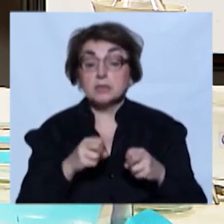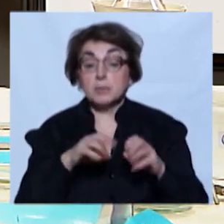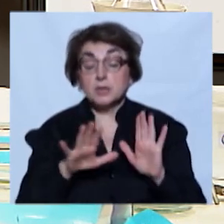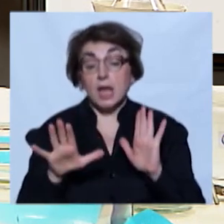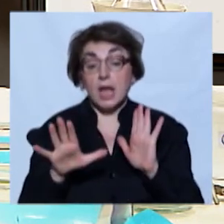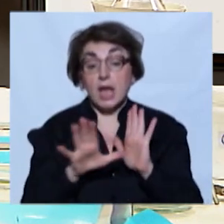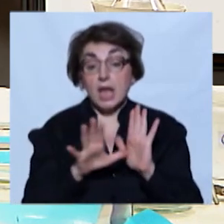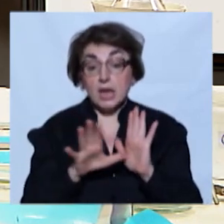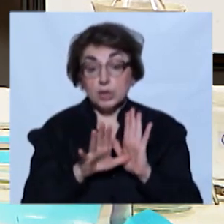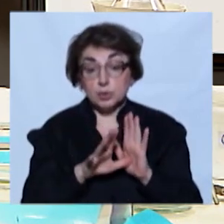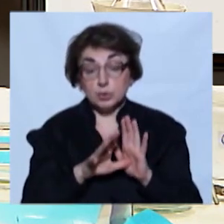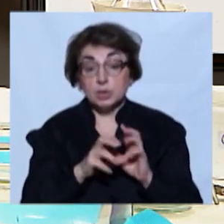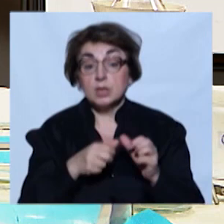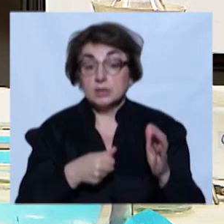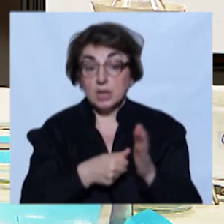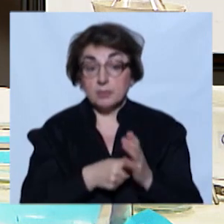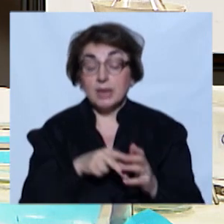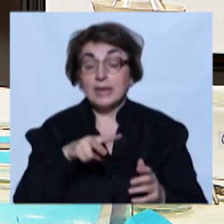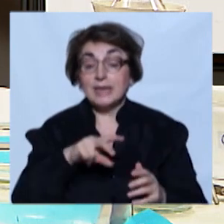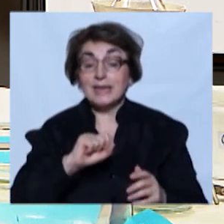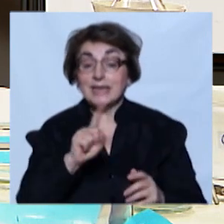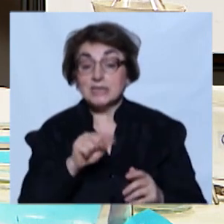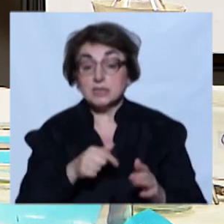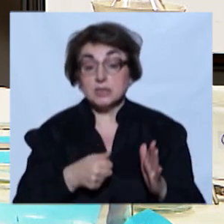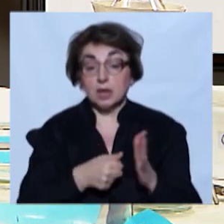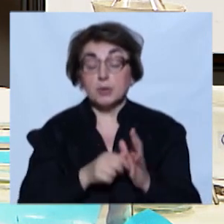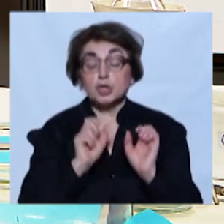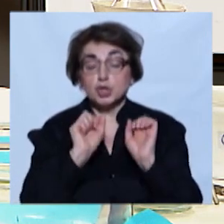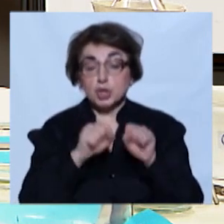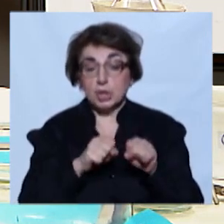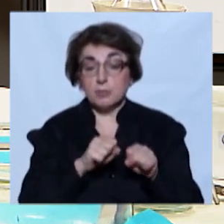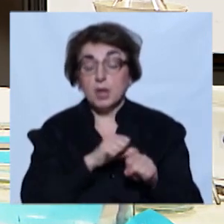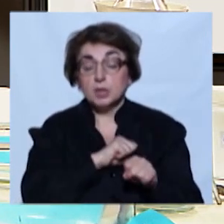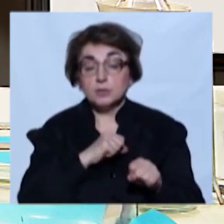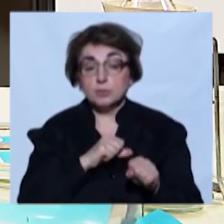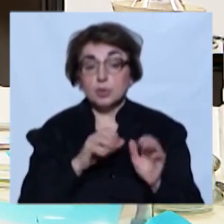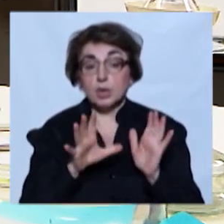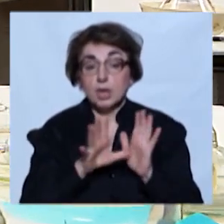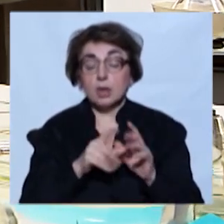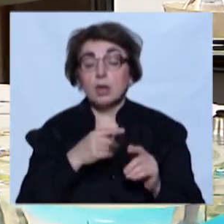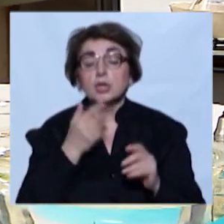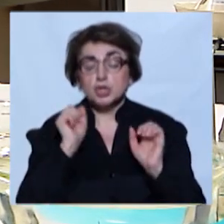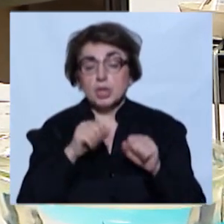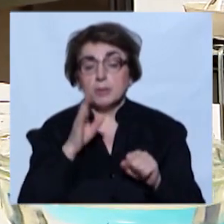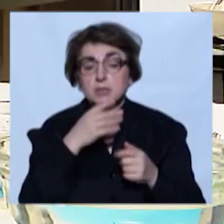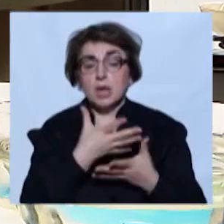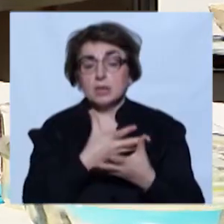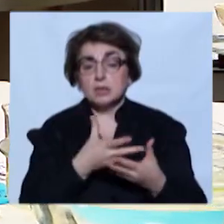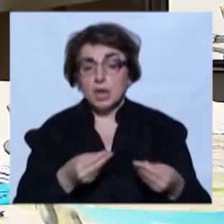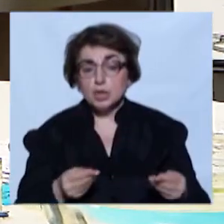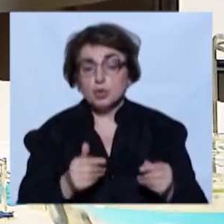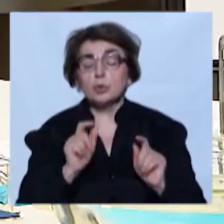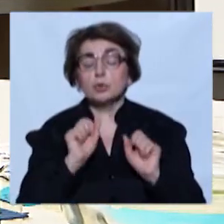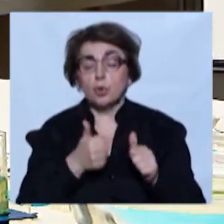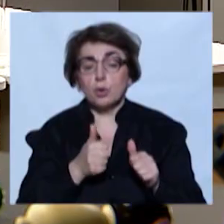საერთოდ ლიზი სიტყვა დაშლას ნიშნავს და ელექტროული დენის საშუალებით შეიძლება წყალი დაიშალოს მარტივ ნივთიერებებად, როგორიც არის წყალბადი